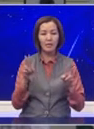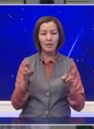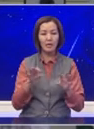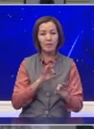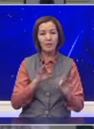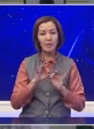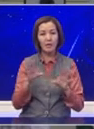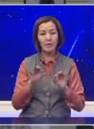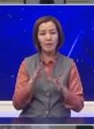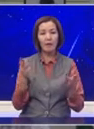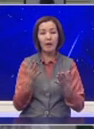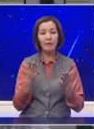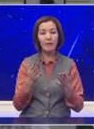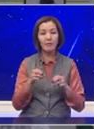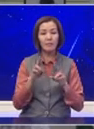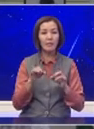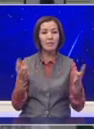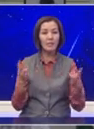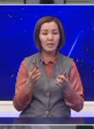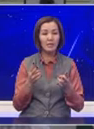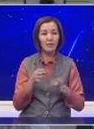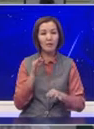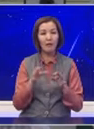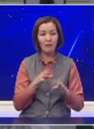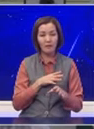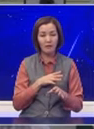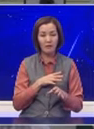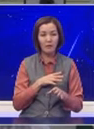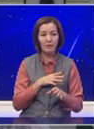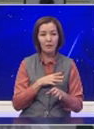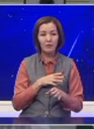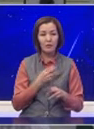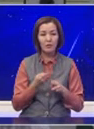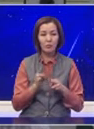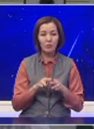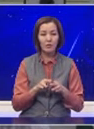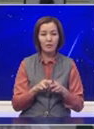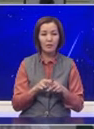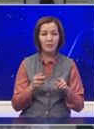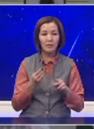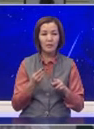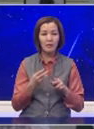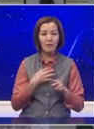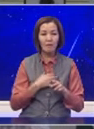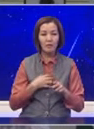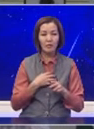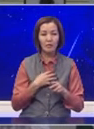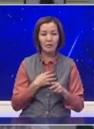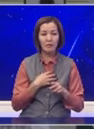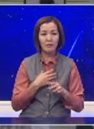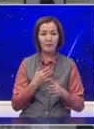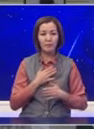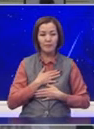одарға келешекте мамандар керек екен, осын талқылап жатырмыз. Сондықтан енді ең бірінші